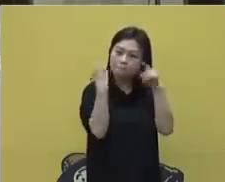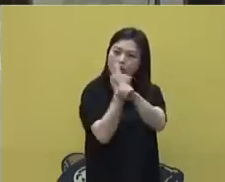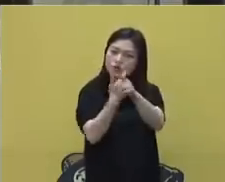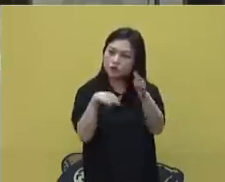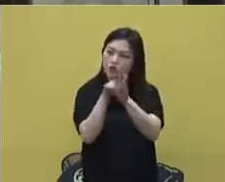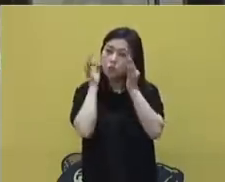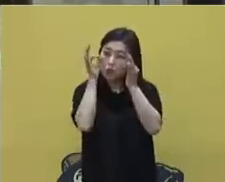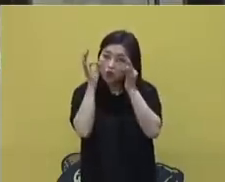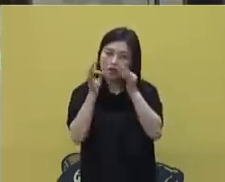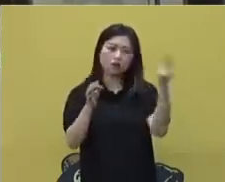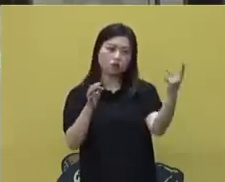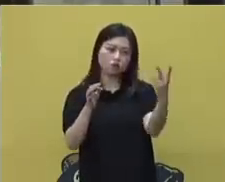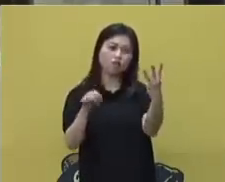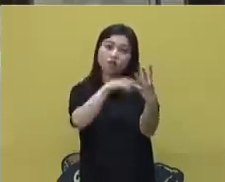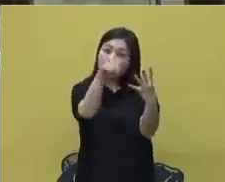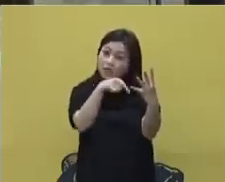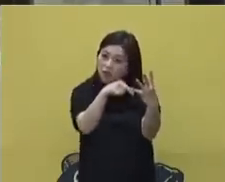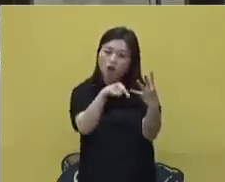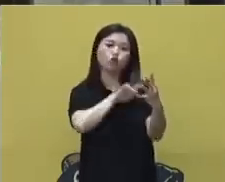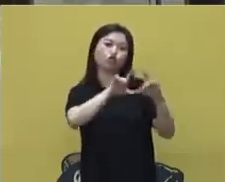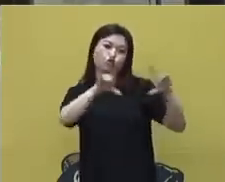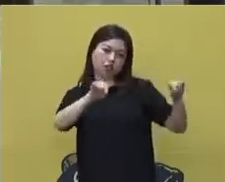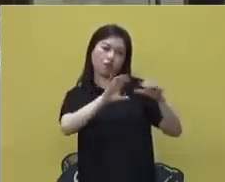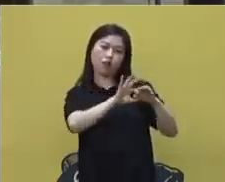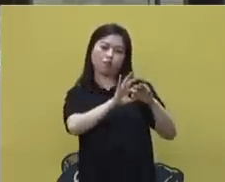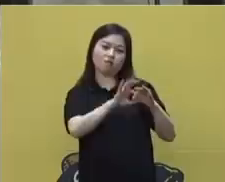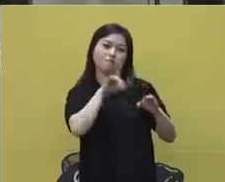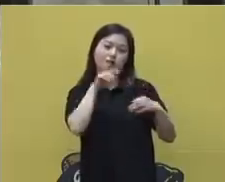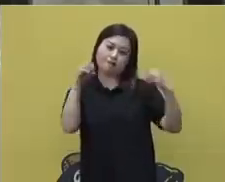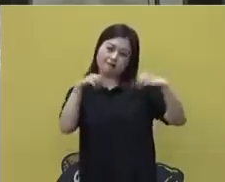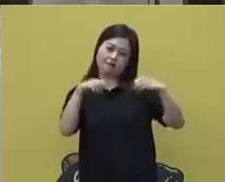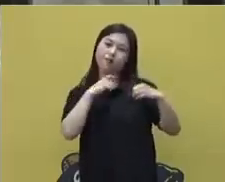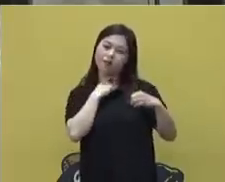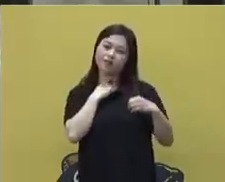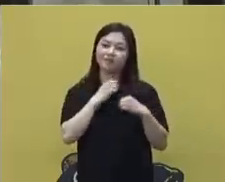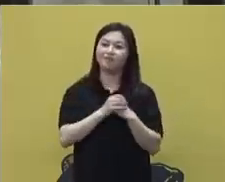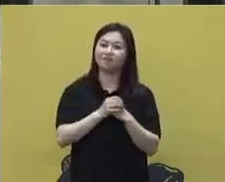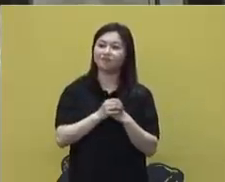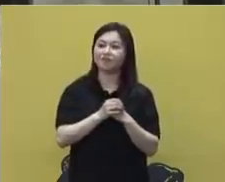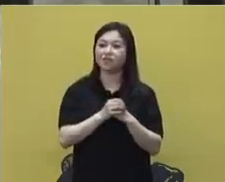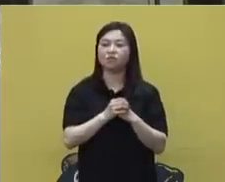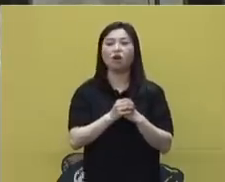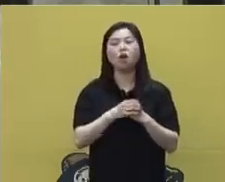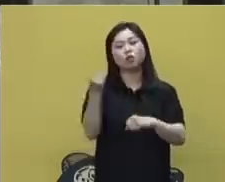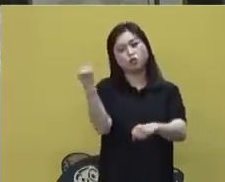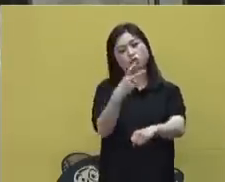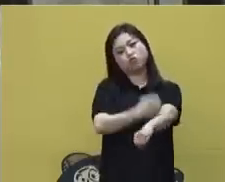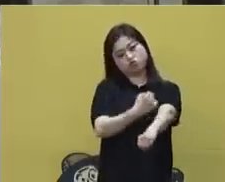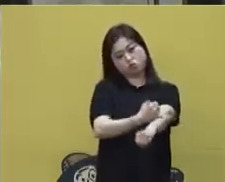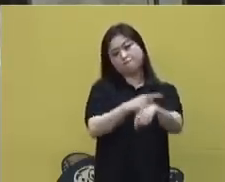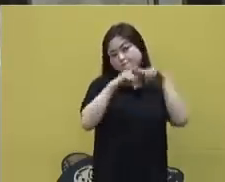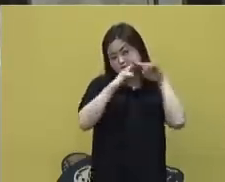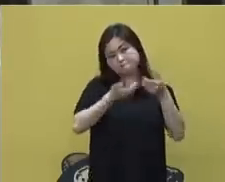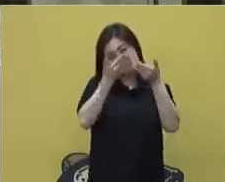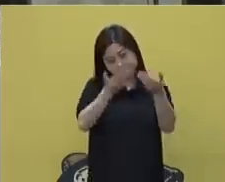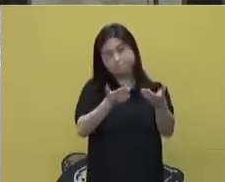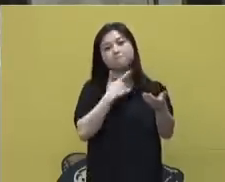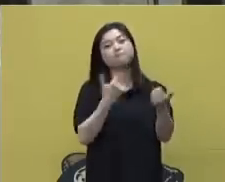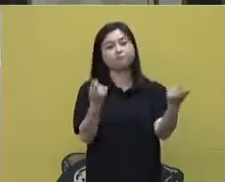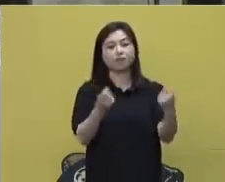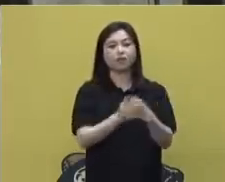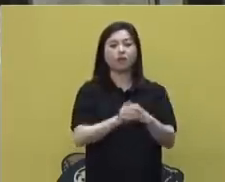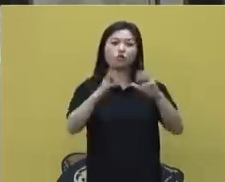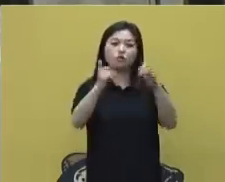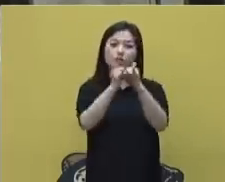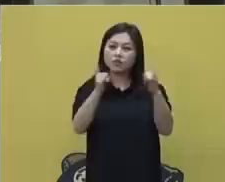가지 중점을 두고 임기 동안 혹은 정치 일정을 통해서 이렇게 헌신하셨던 것 같습니다. 첫 번째 국민들이